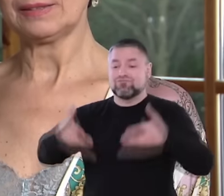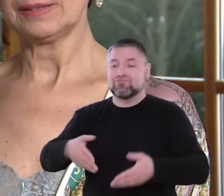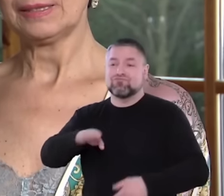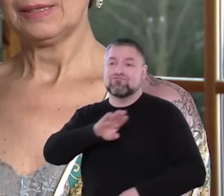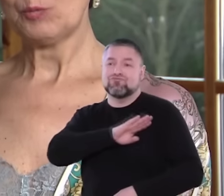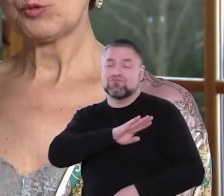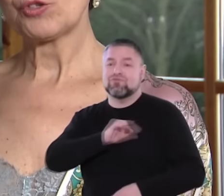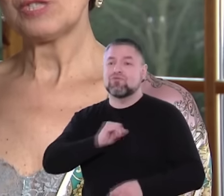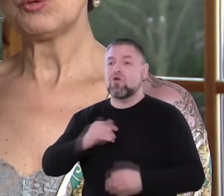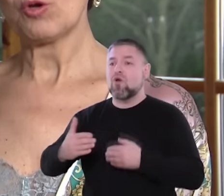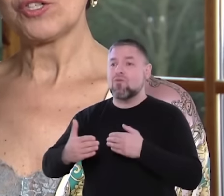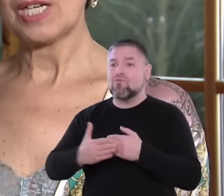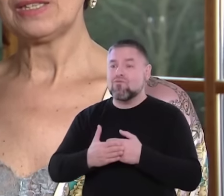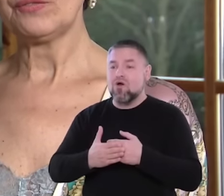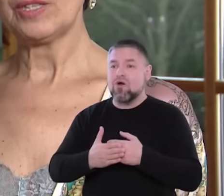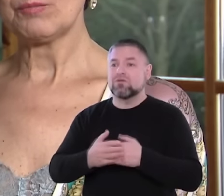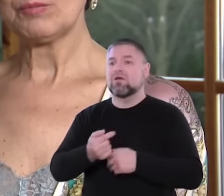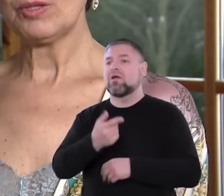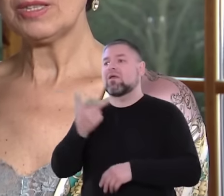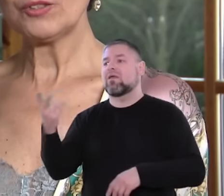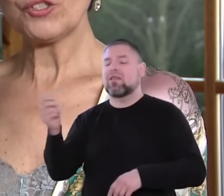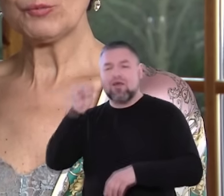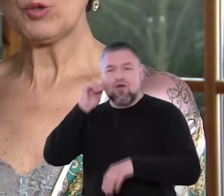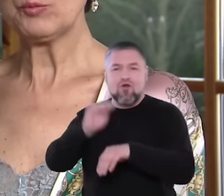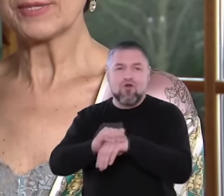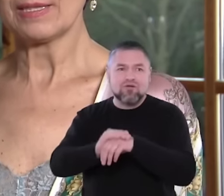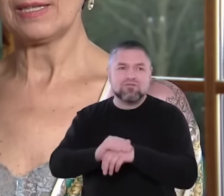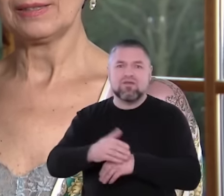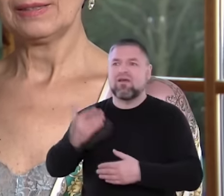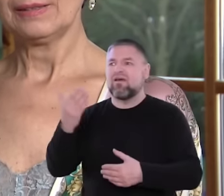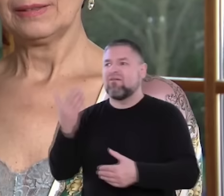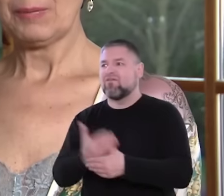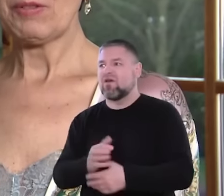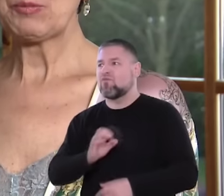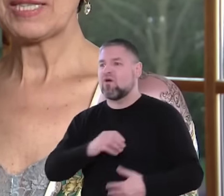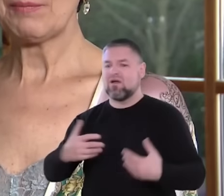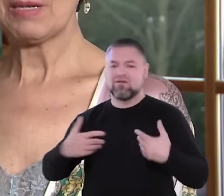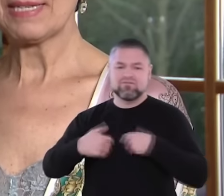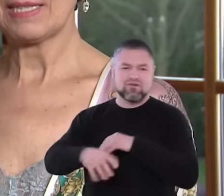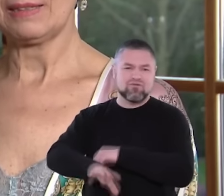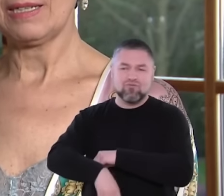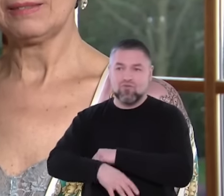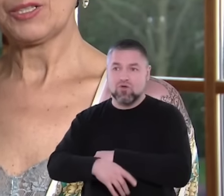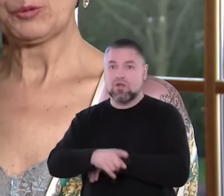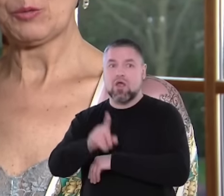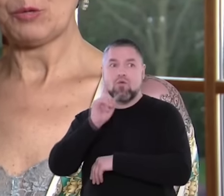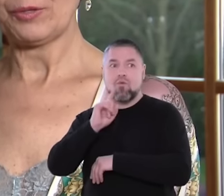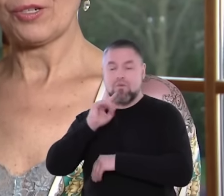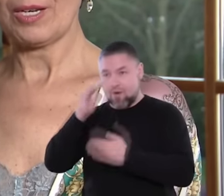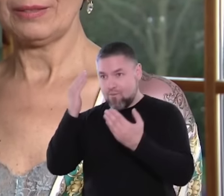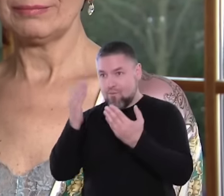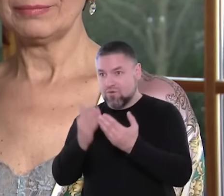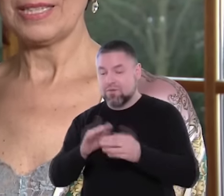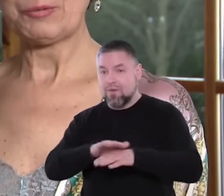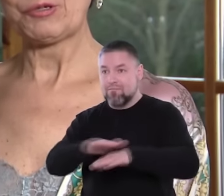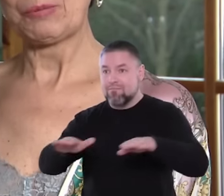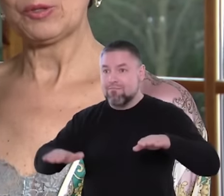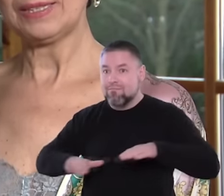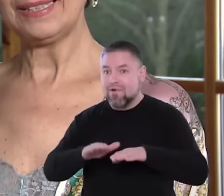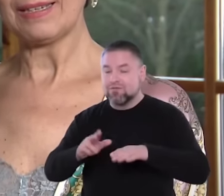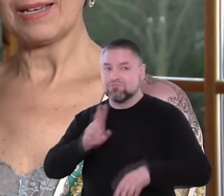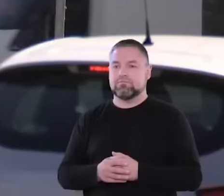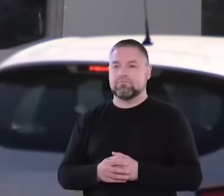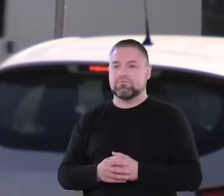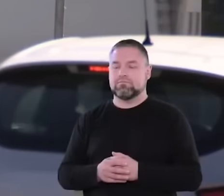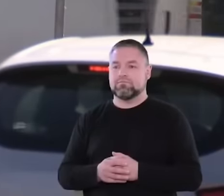wiele lat. Oprócz kilku koleżanek i firmy, moje życie było puste. Pawła poznałam na basenie, spodobał mi się i zaprosiłam